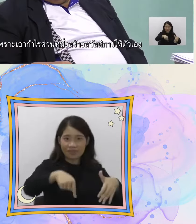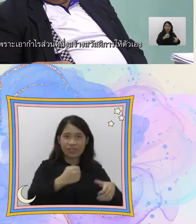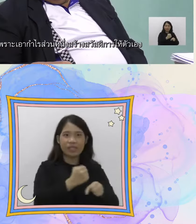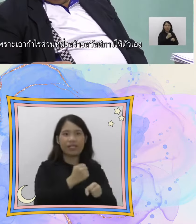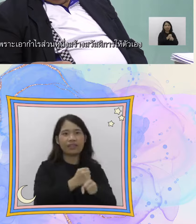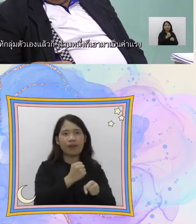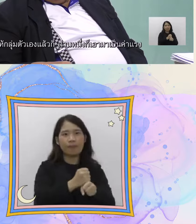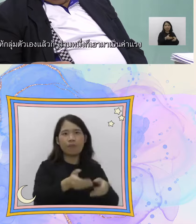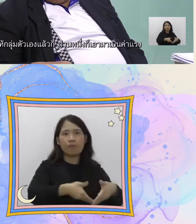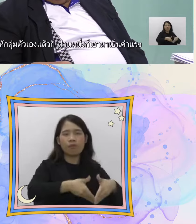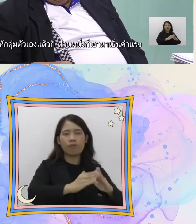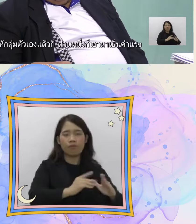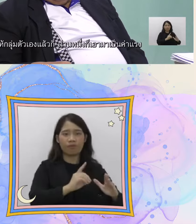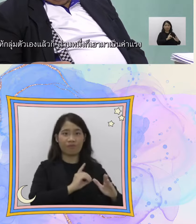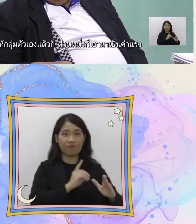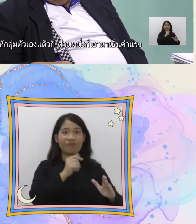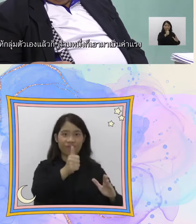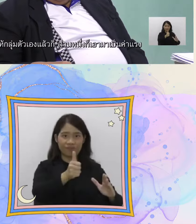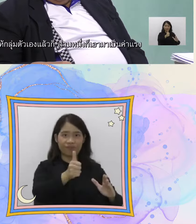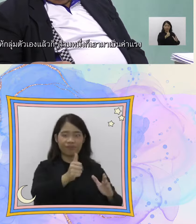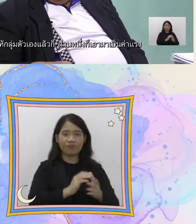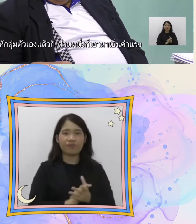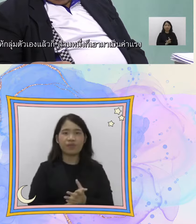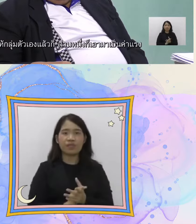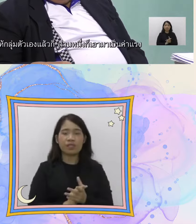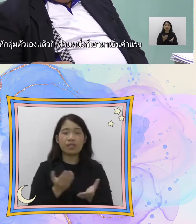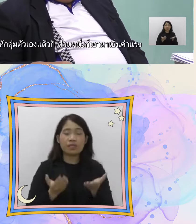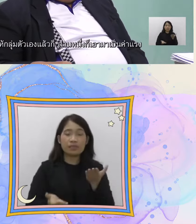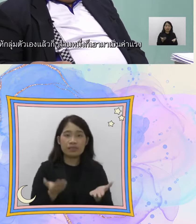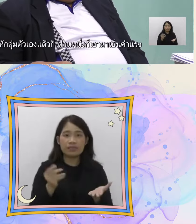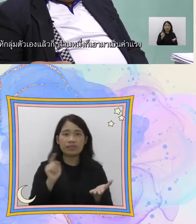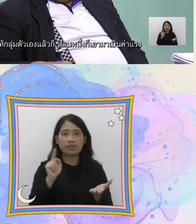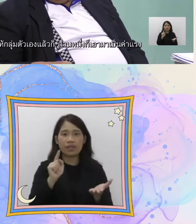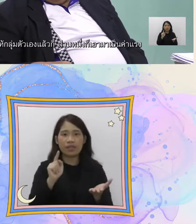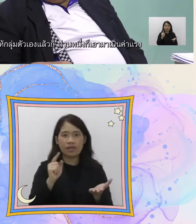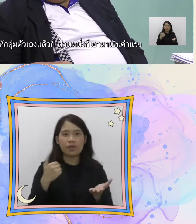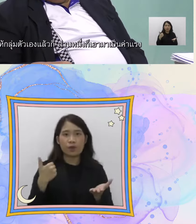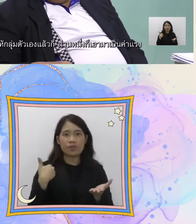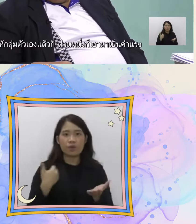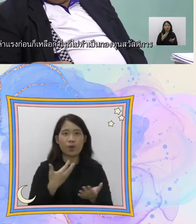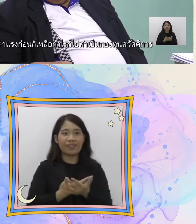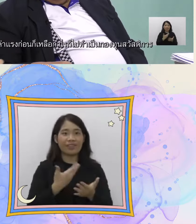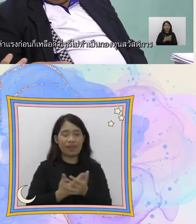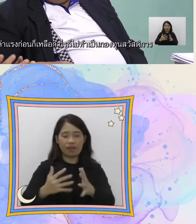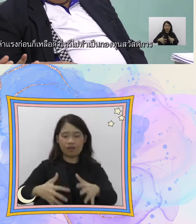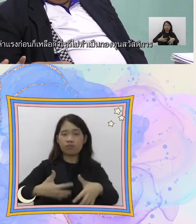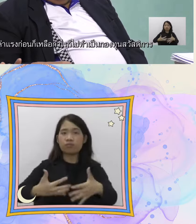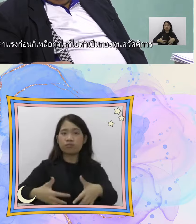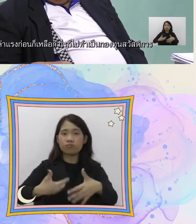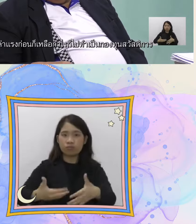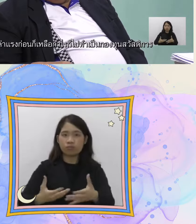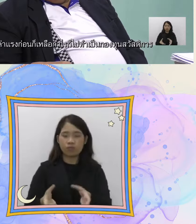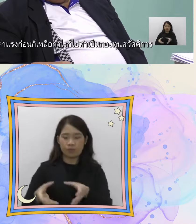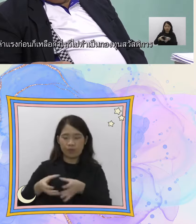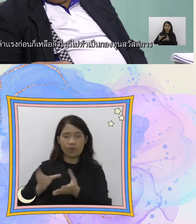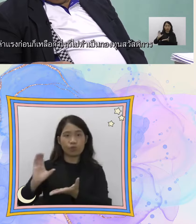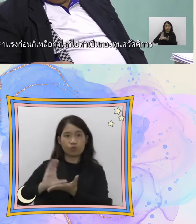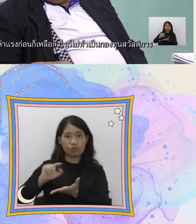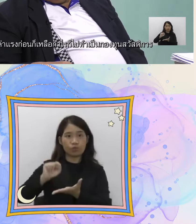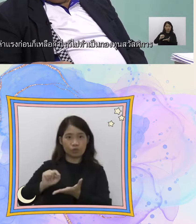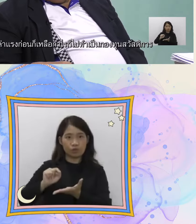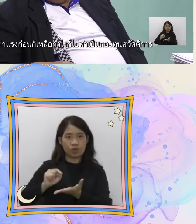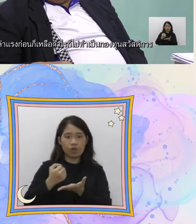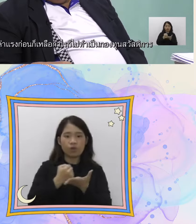Pere choreเปนขาดแยกัน คอไดีขาดแ่ ก็ค่แลก่วทเอา penso สภย์ รไมทำ